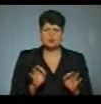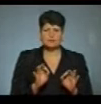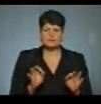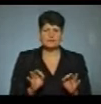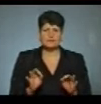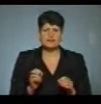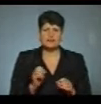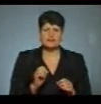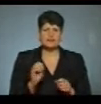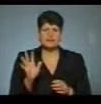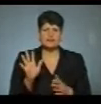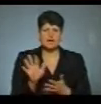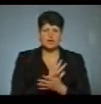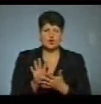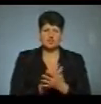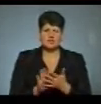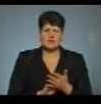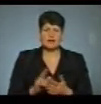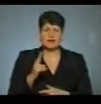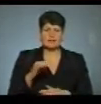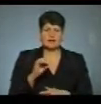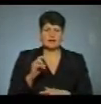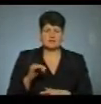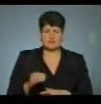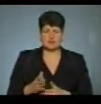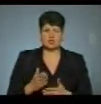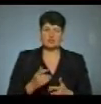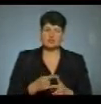не пирскає нічим, не дезінфікує. Чи має